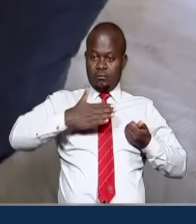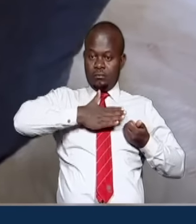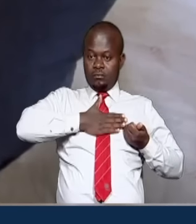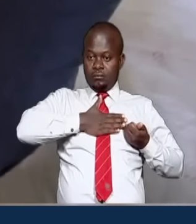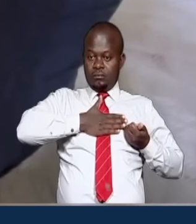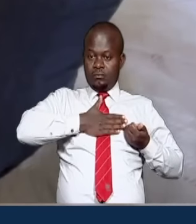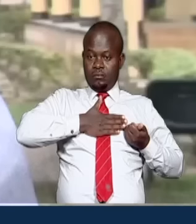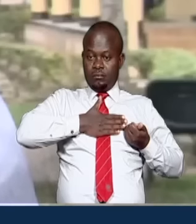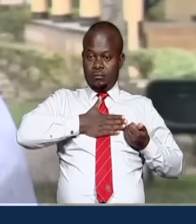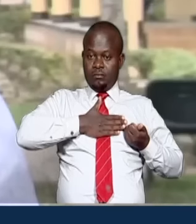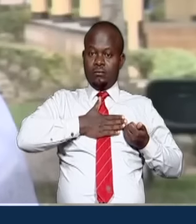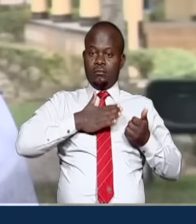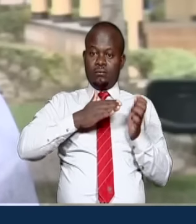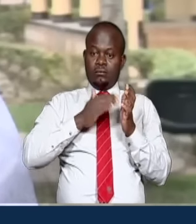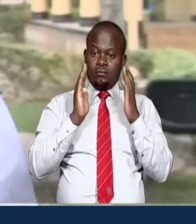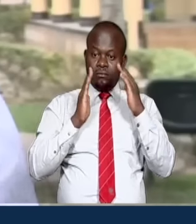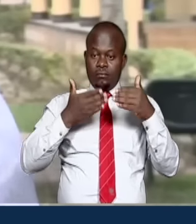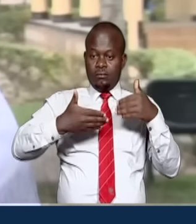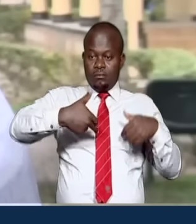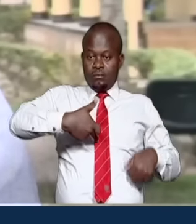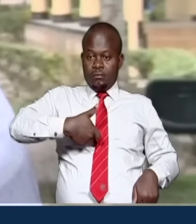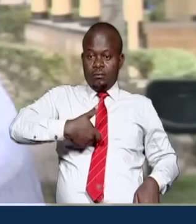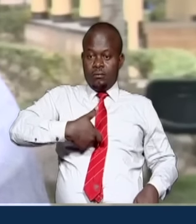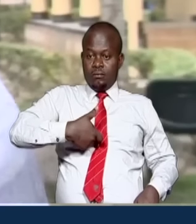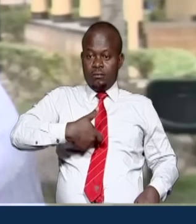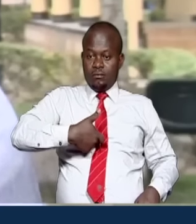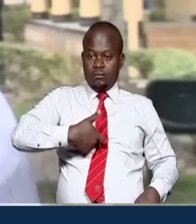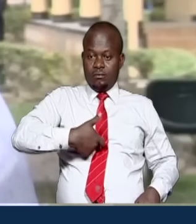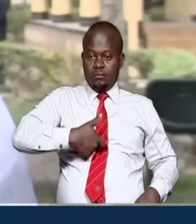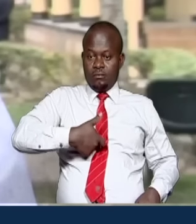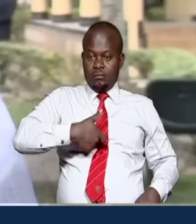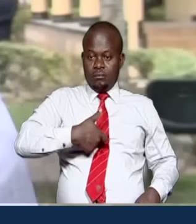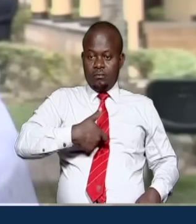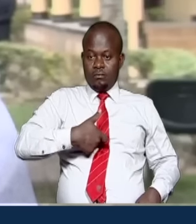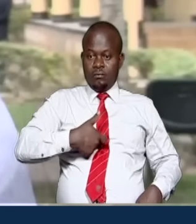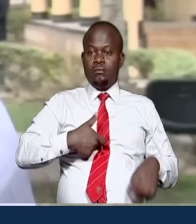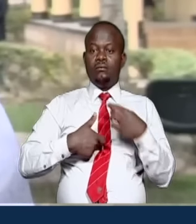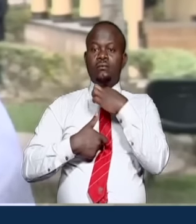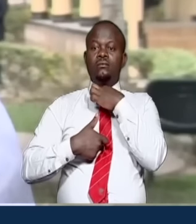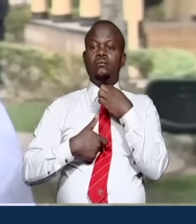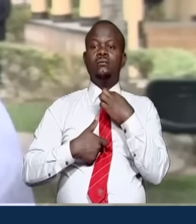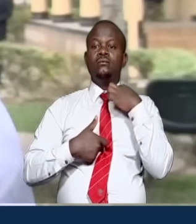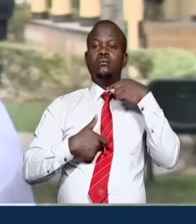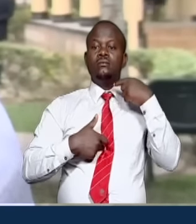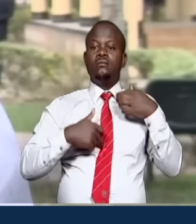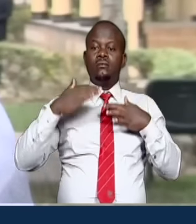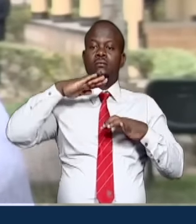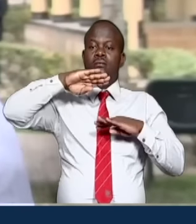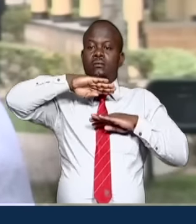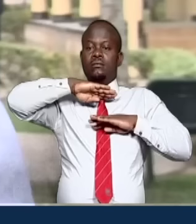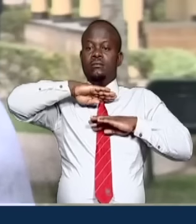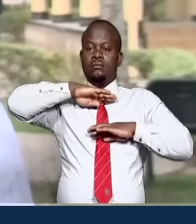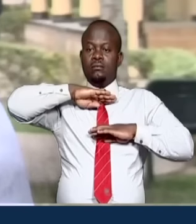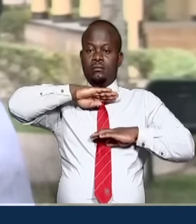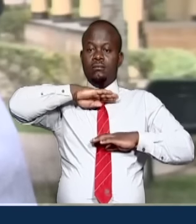aho hagati. Nanone ugendeye ahangaha muri mugabuzi na kano kagufa ko hejuru kwa hano